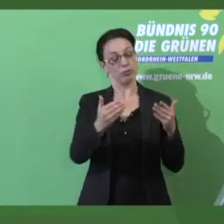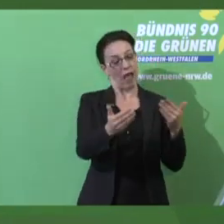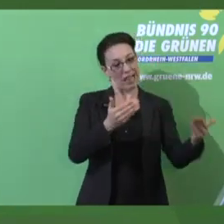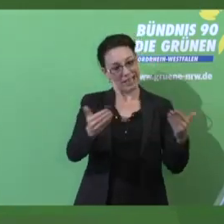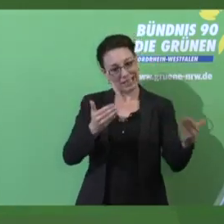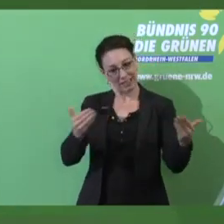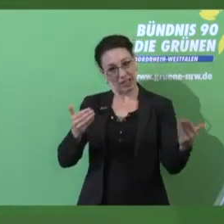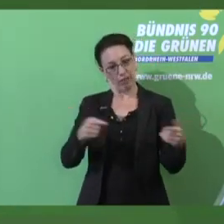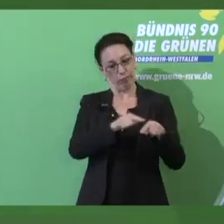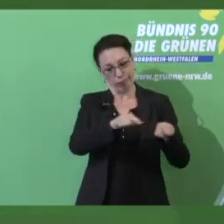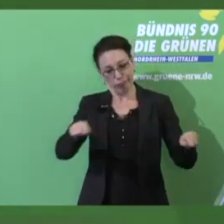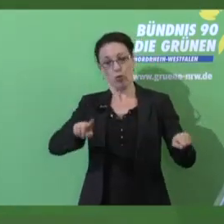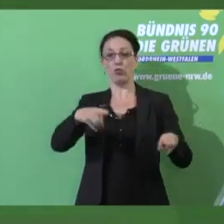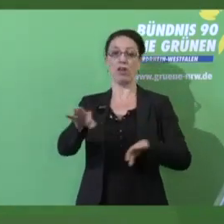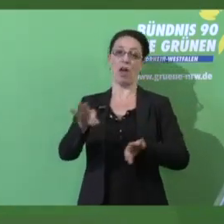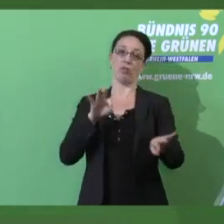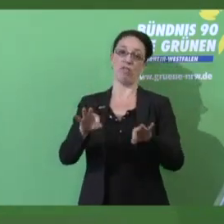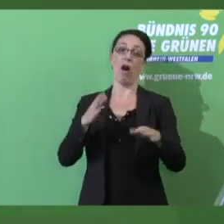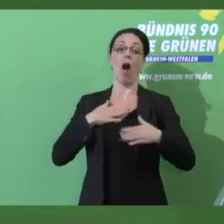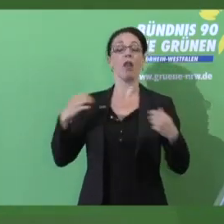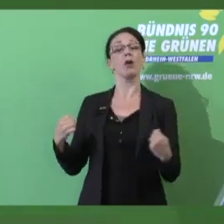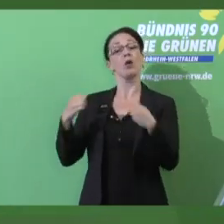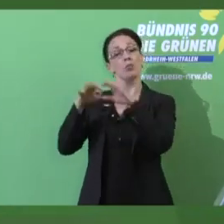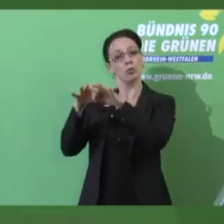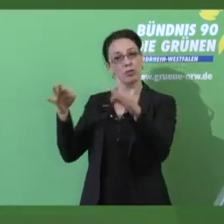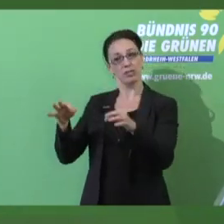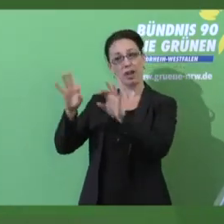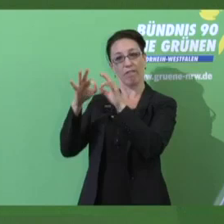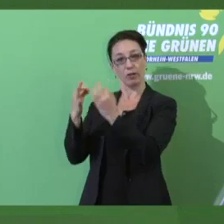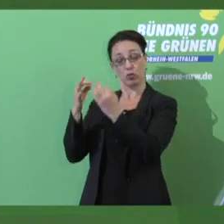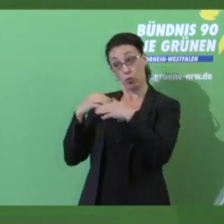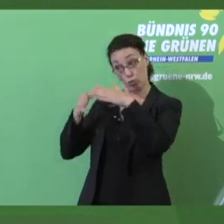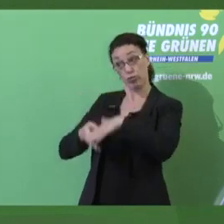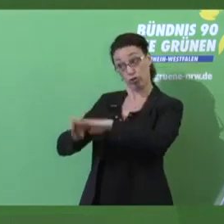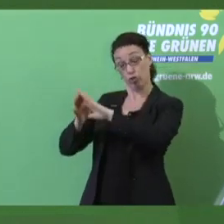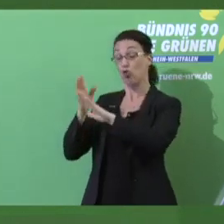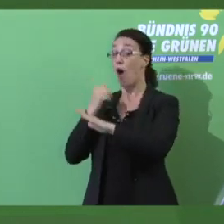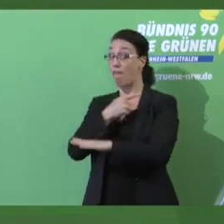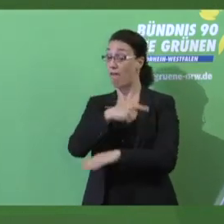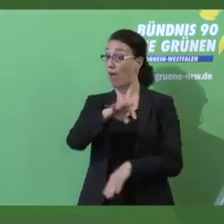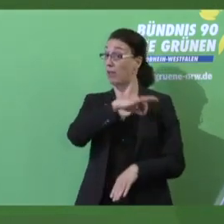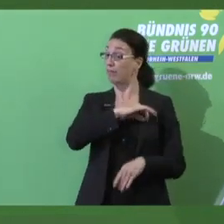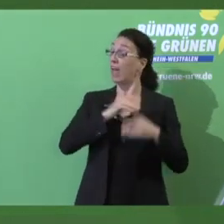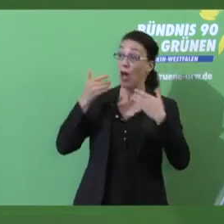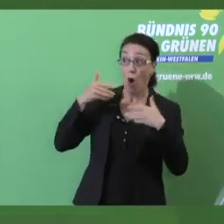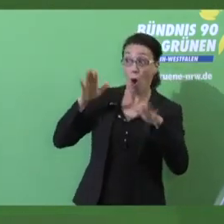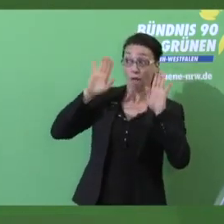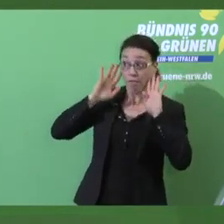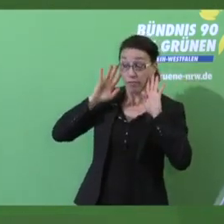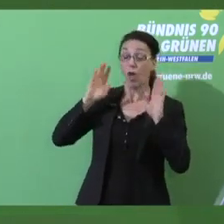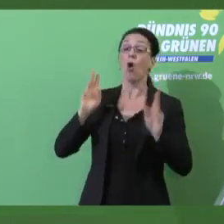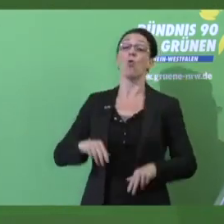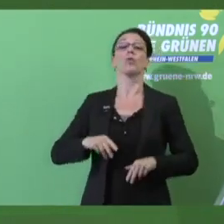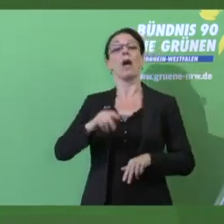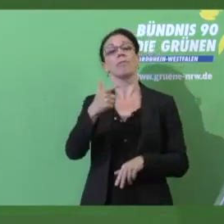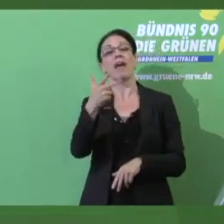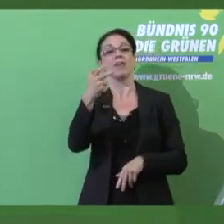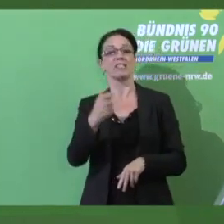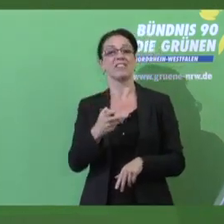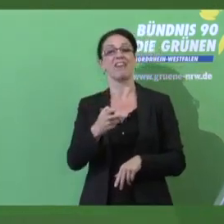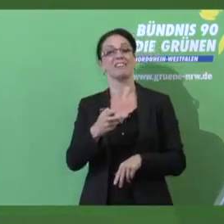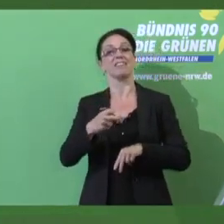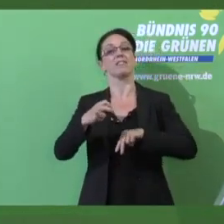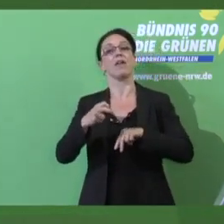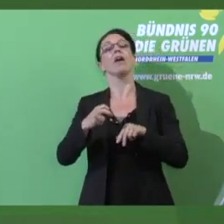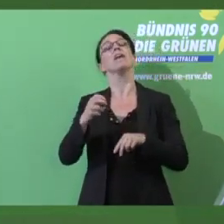unsere Bundestagsfraktion und man kann nur hoffen, dass das auch bei den anderen Parteien gehört wird und dass das Regierungspolitik ab dem 23. September auch in Berlin